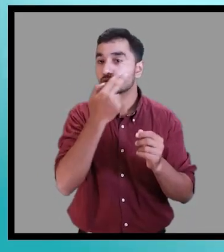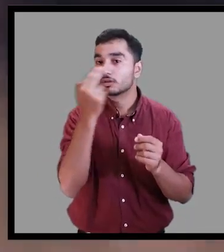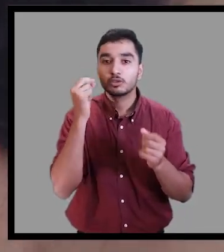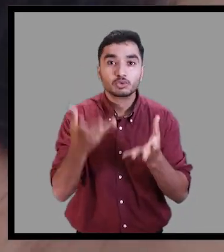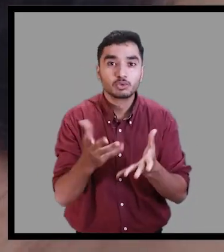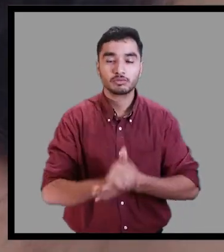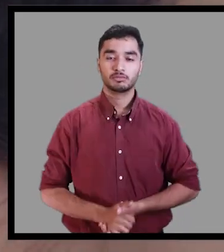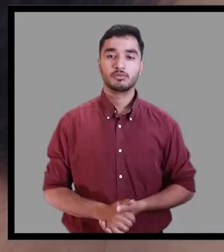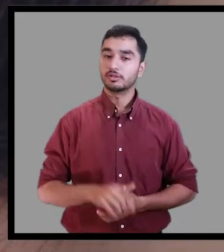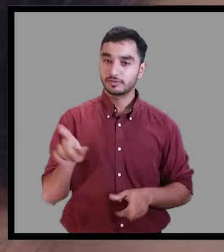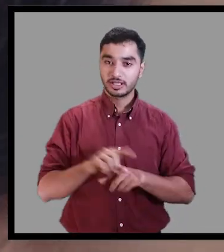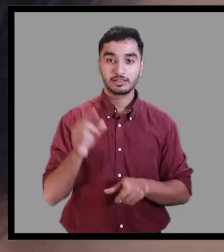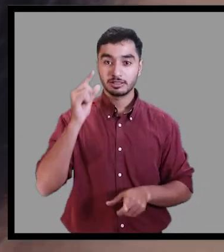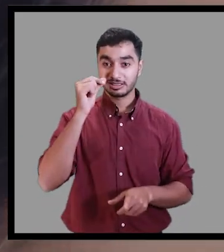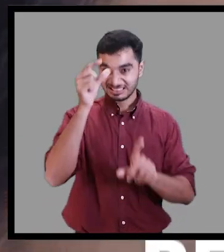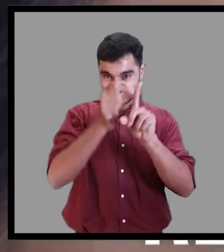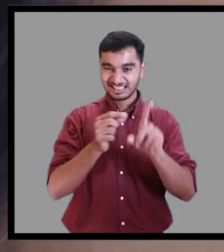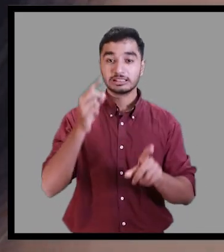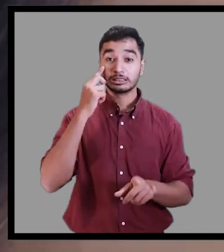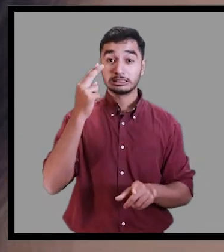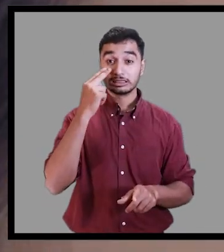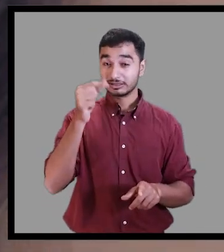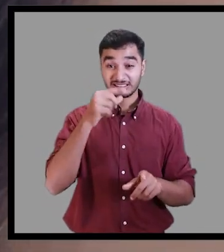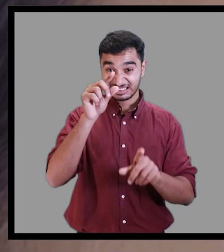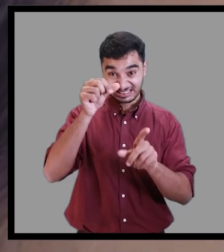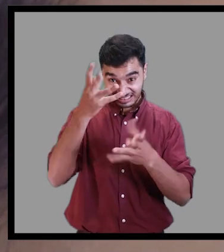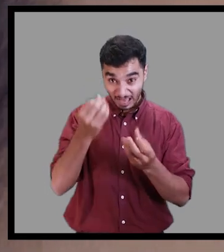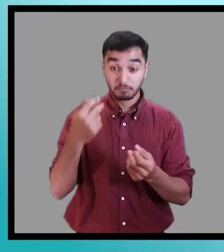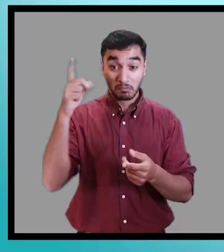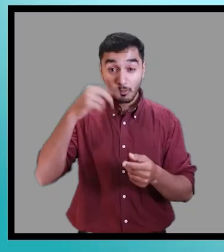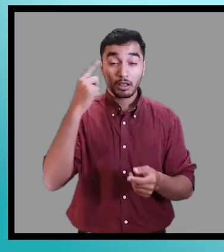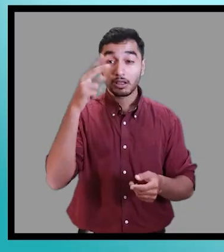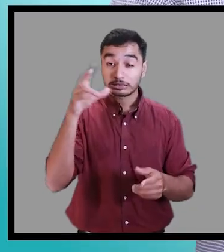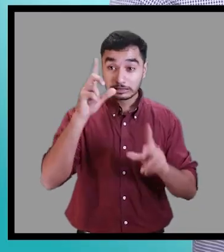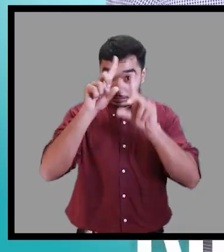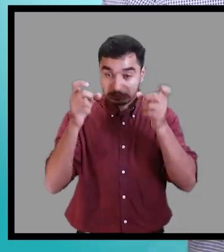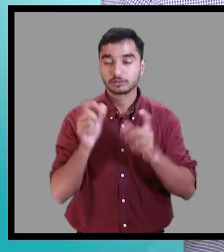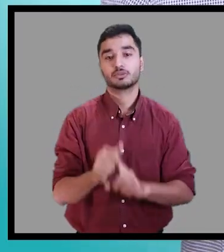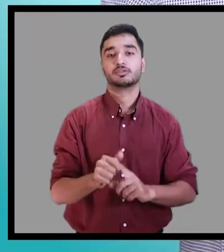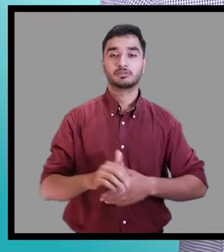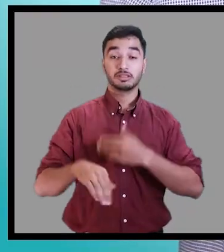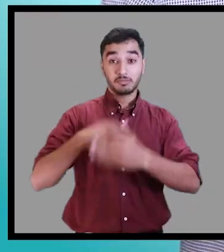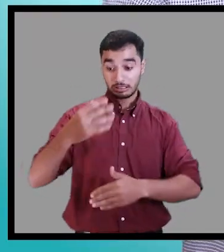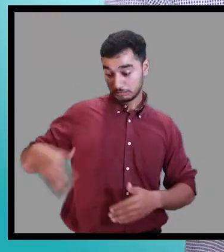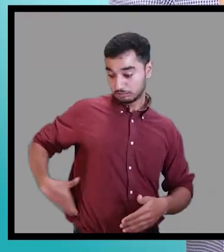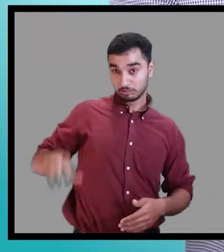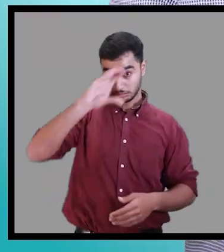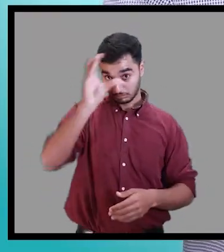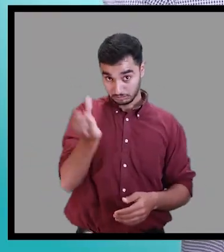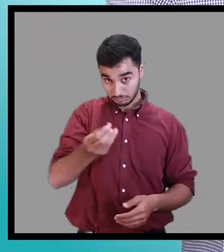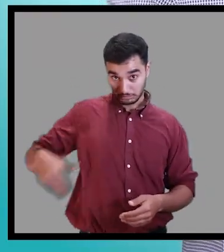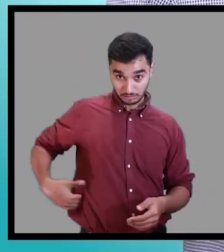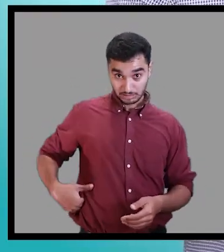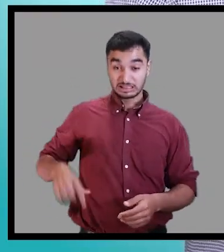है। इसलिए जिन लोगों को शुगर होती है उनको बार बार आंखें भी चेक करानी पड़ती हैं। इसके अलावा किडनी को जो शरियानें जाती हैं वो भी